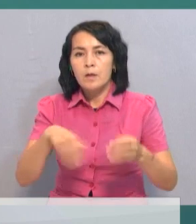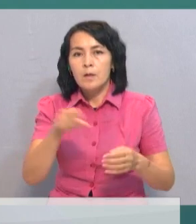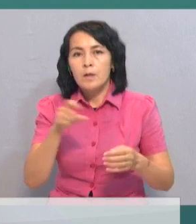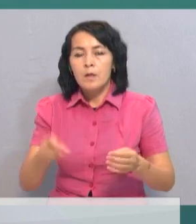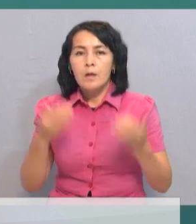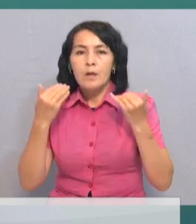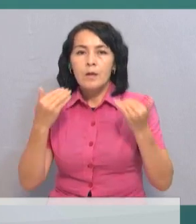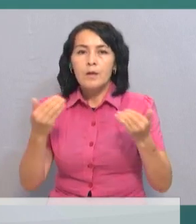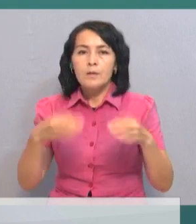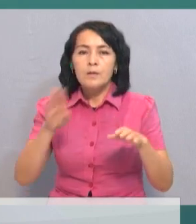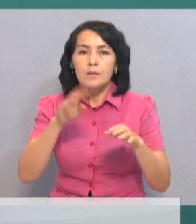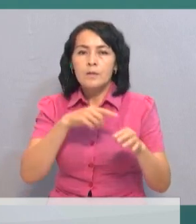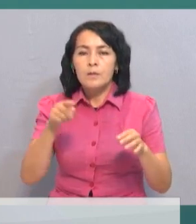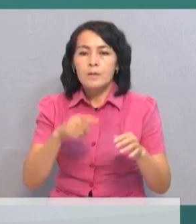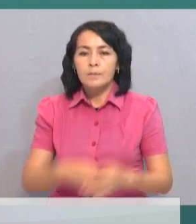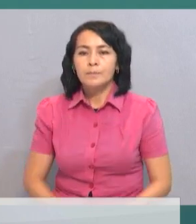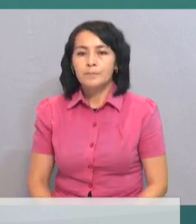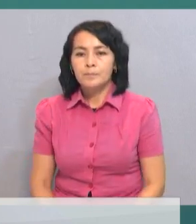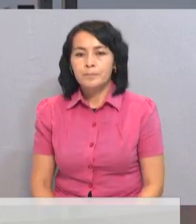региона приобретать легализованные автомобили.